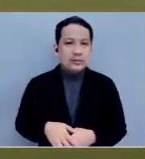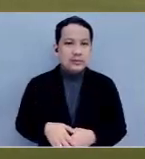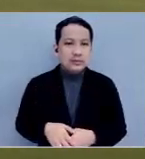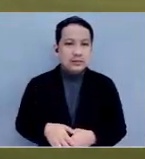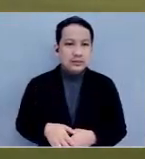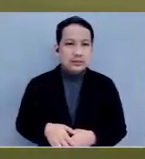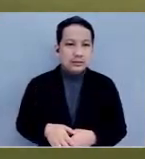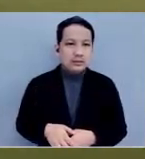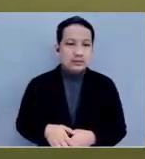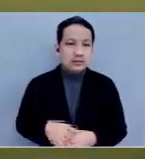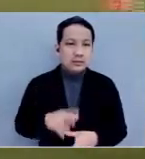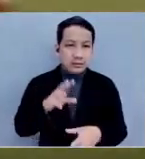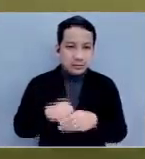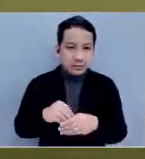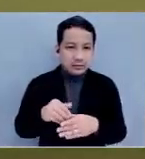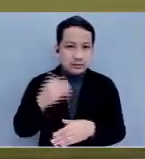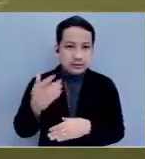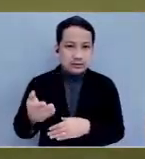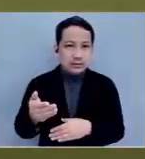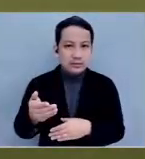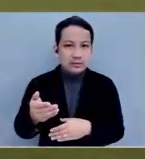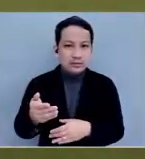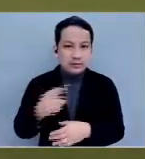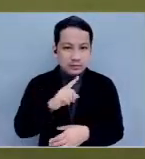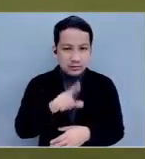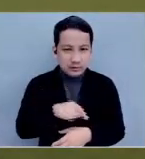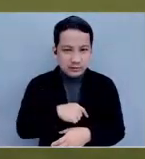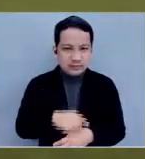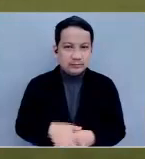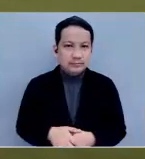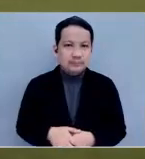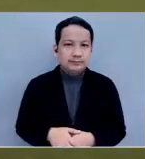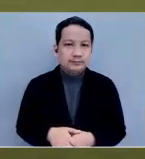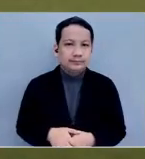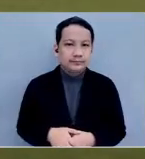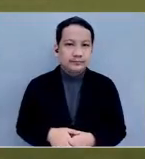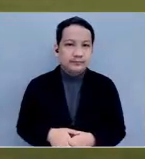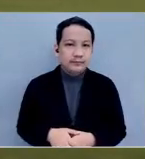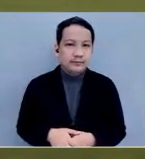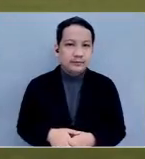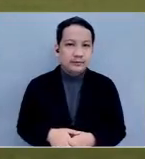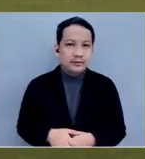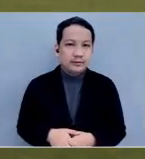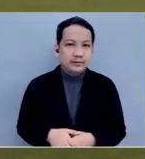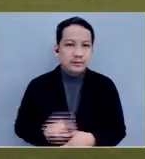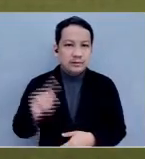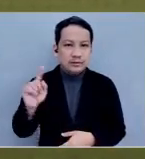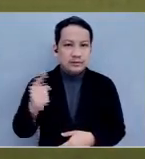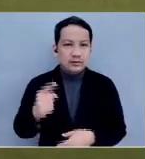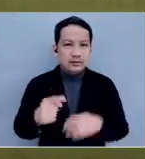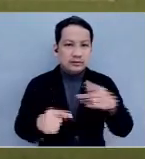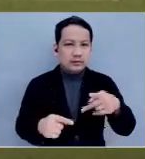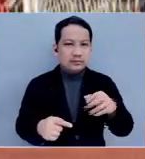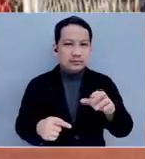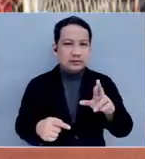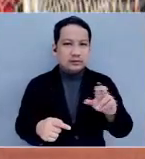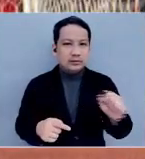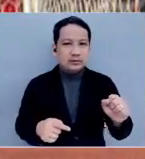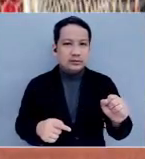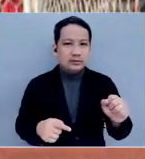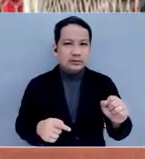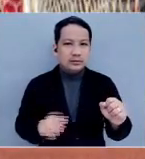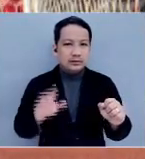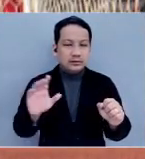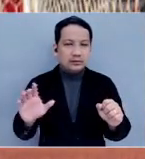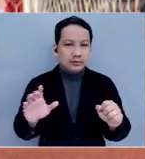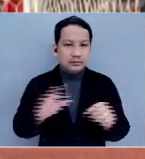ang makapasok sa susunod na round ng qualifiers. Sa unang bahagi ng laro, naka-first blood si Patrick Richel para sa Ascals.